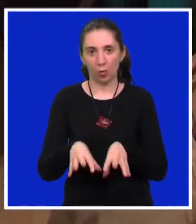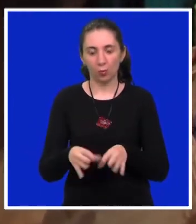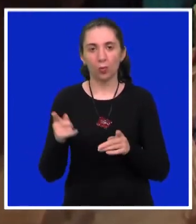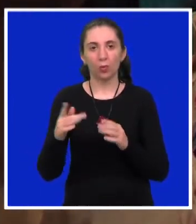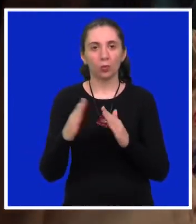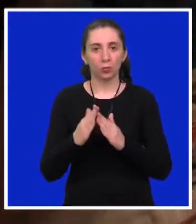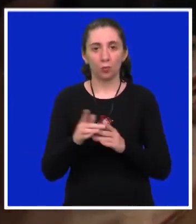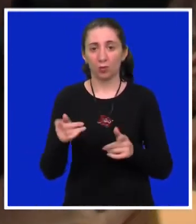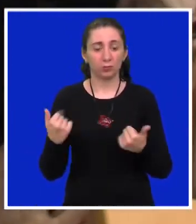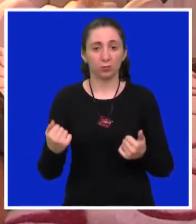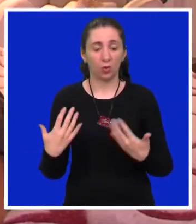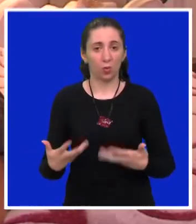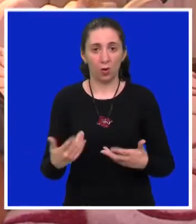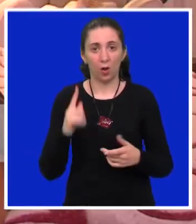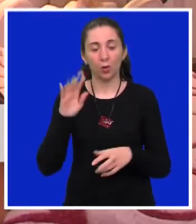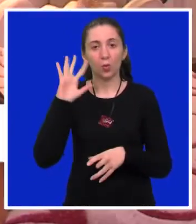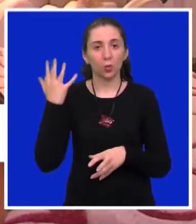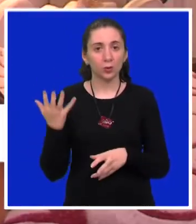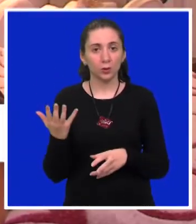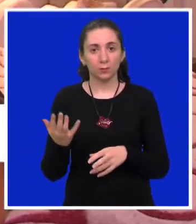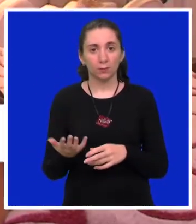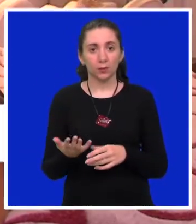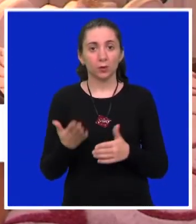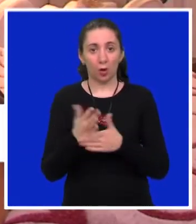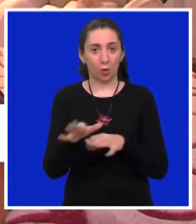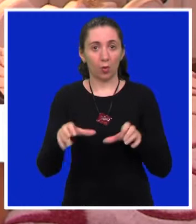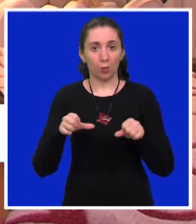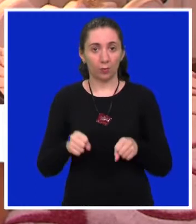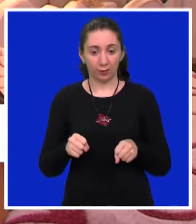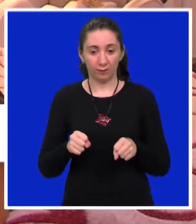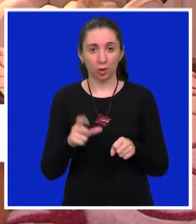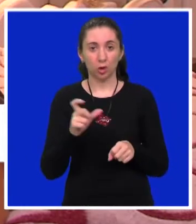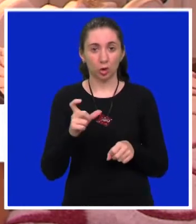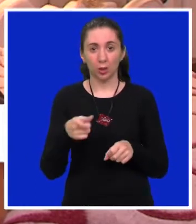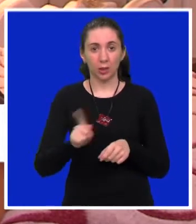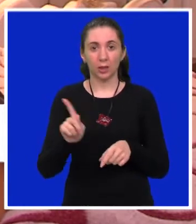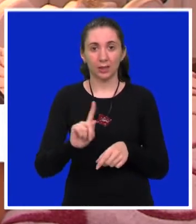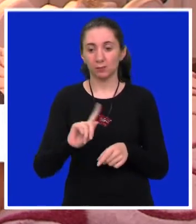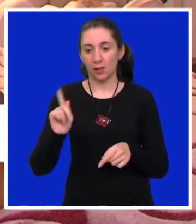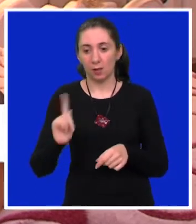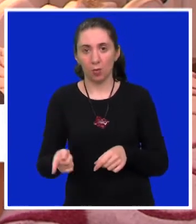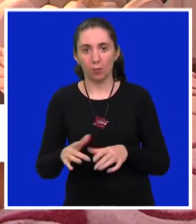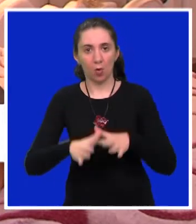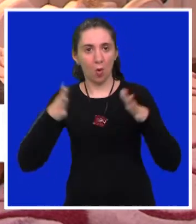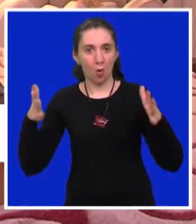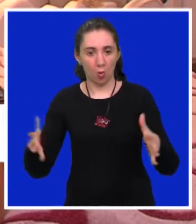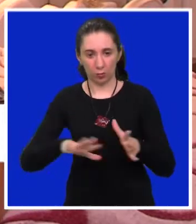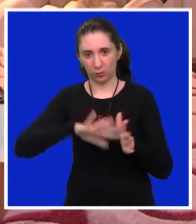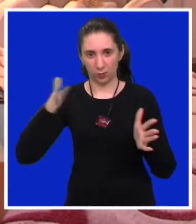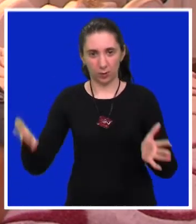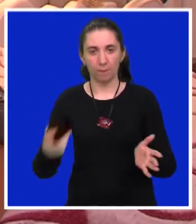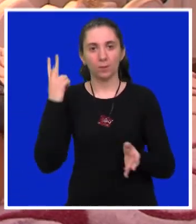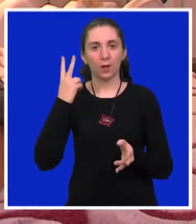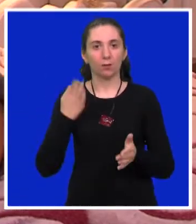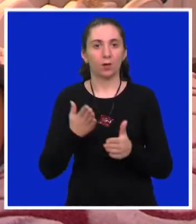otpada je zapravo u domu vrlo jednostavno u smislu ako prihvatite činjenicu da to ne smije i ne mora biti ogromna